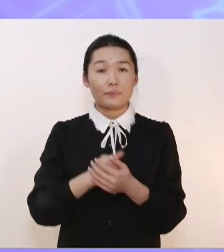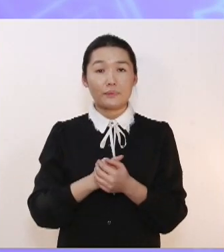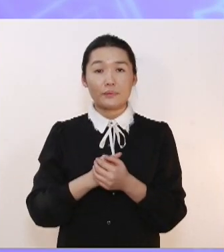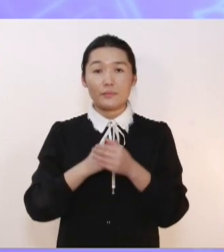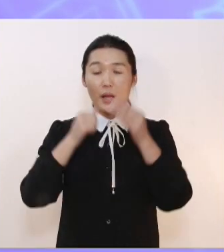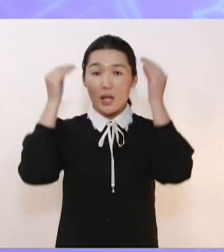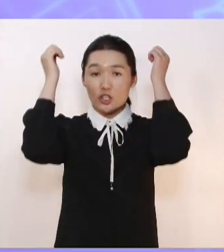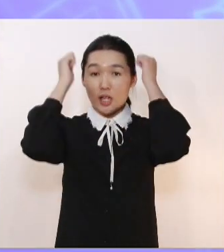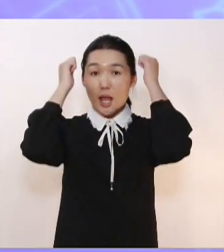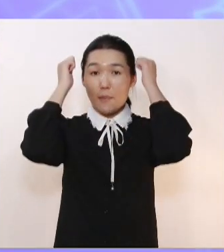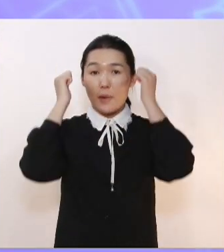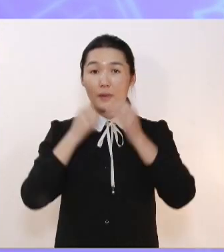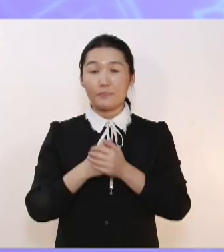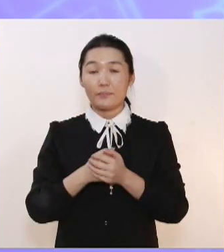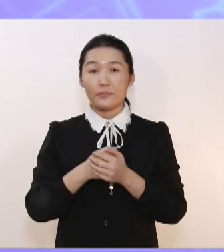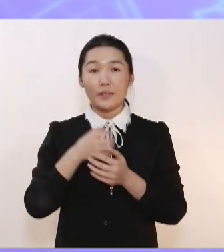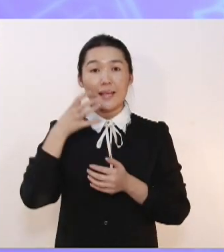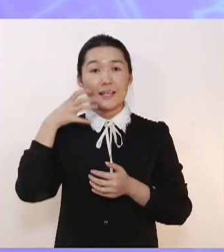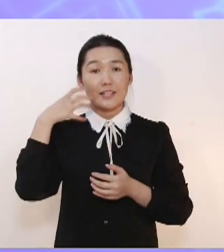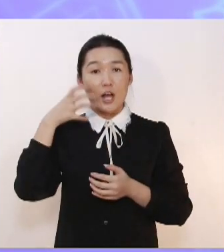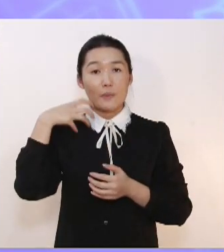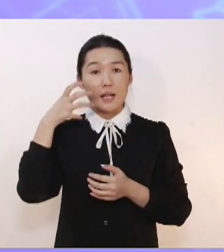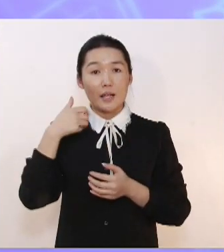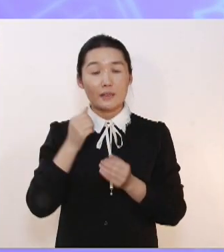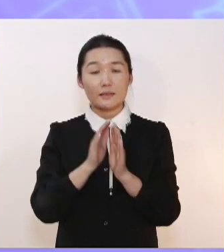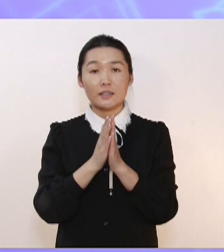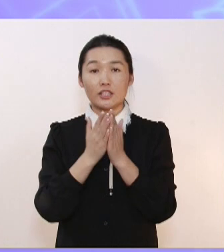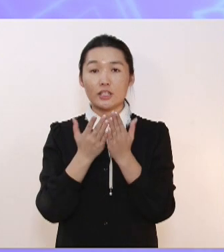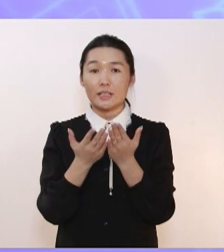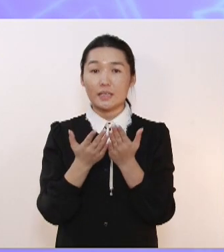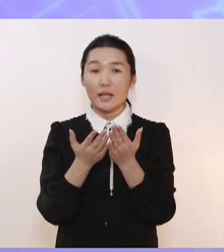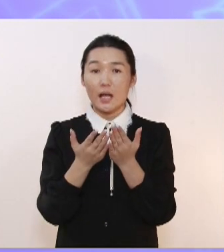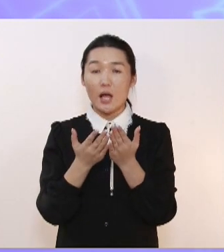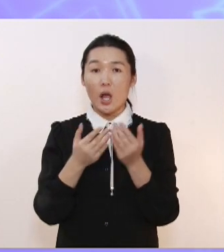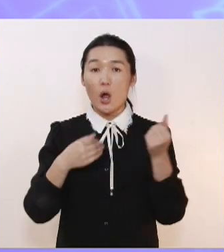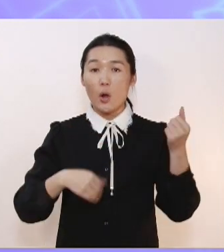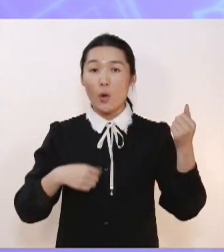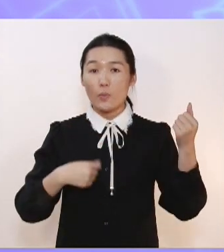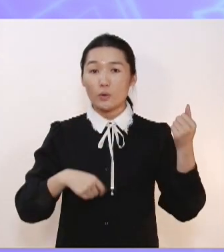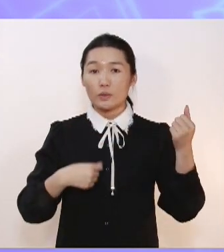шляпа, яблоко, книга, комус.